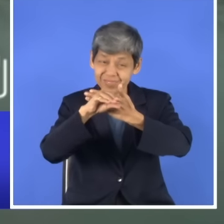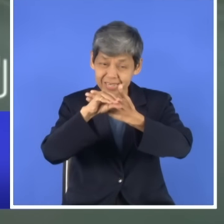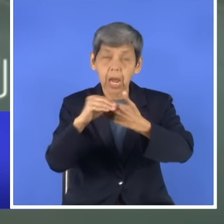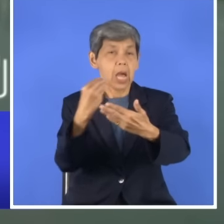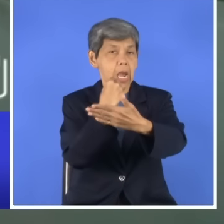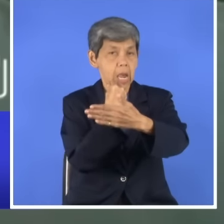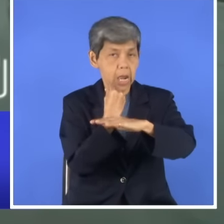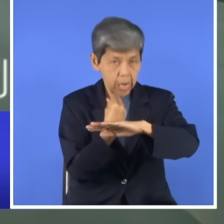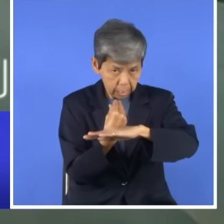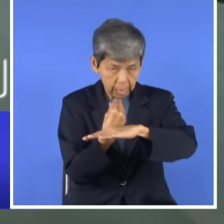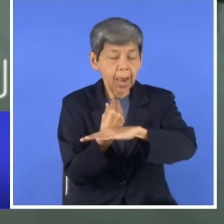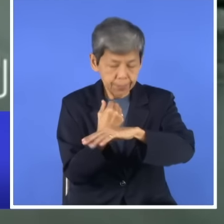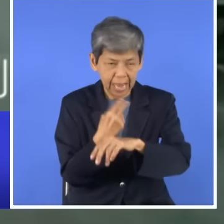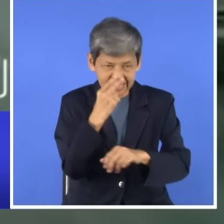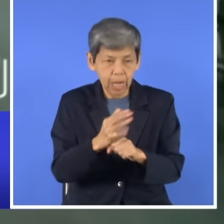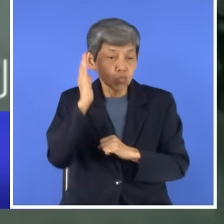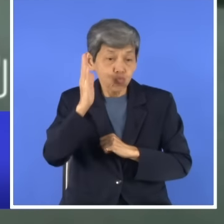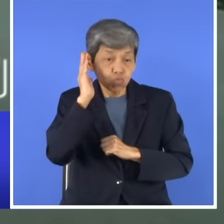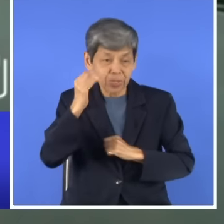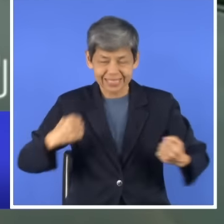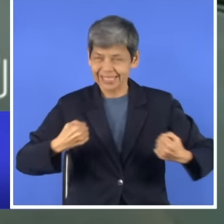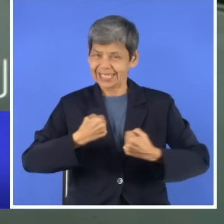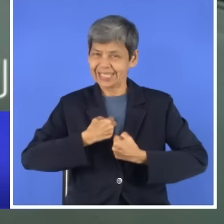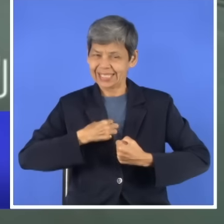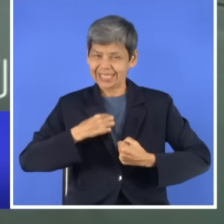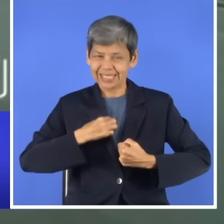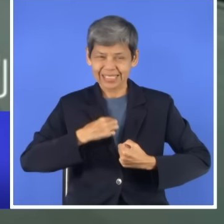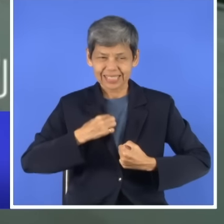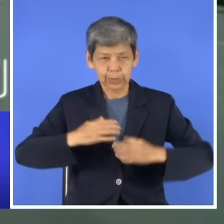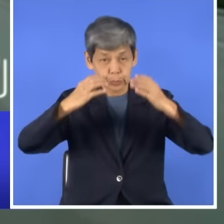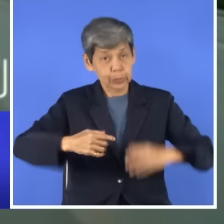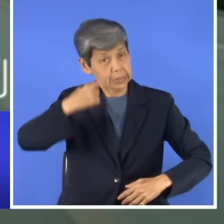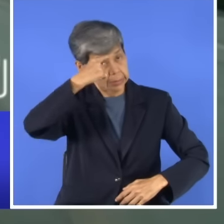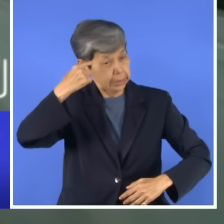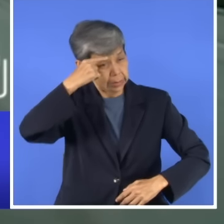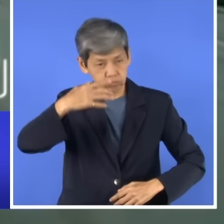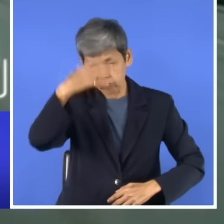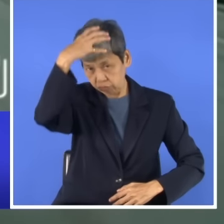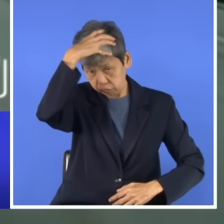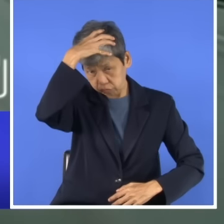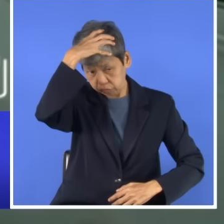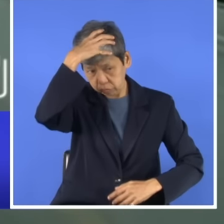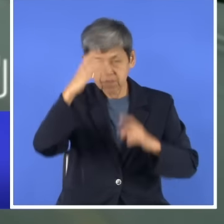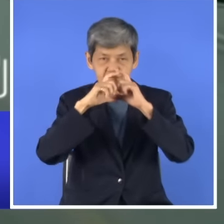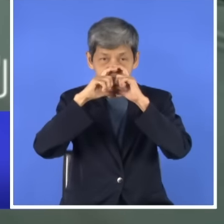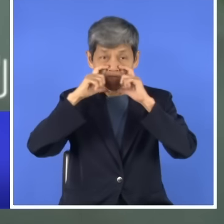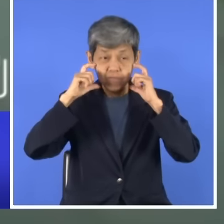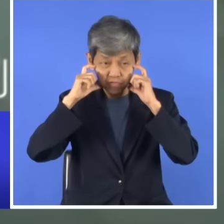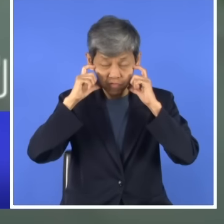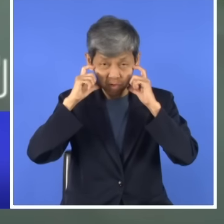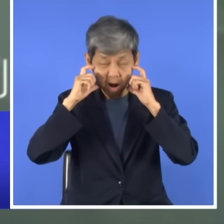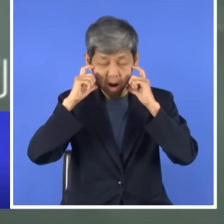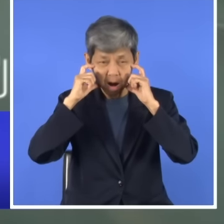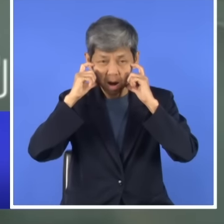มคือในภาพจะเห็นว่าชายสวมเสื้อและกางเกงสีดำสวมหมวกดำสวมแมสปิดใบหน้าเห็นไหม